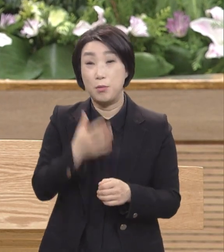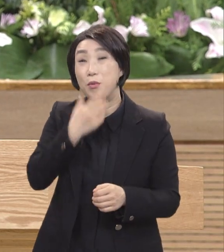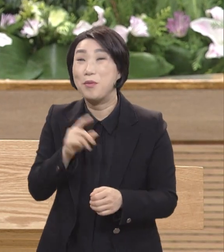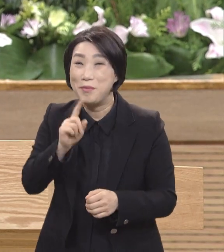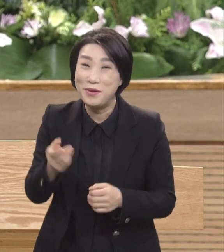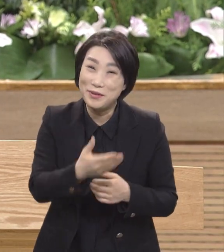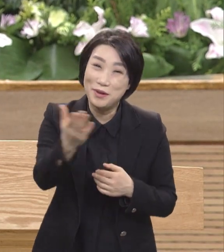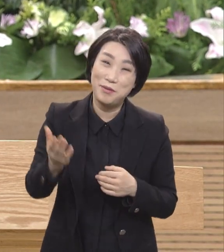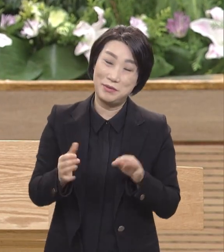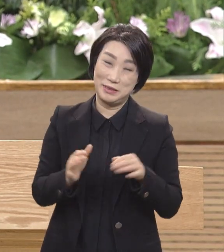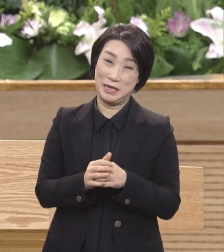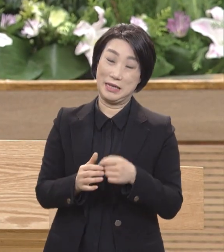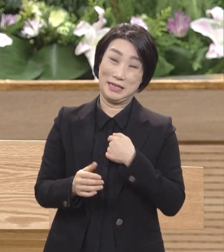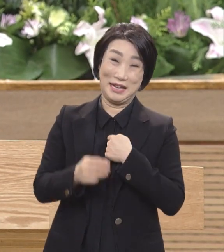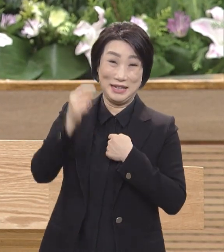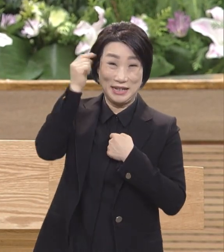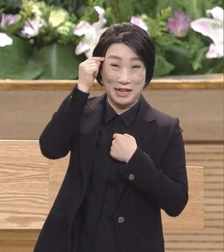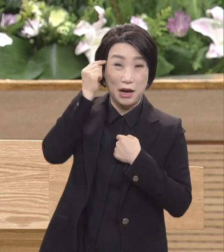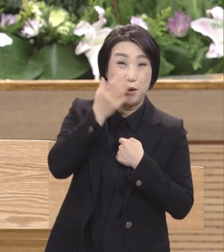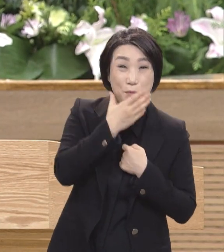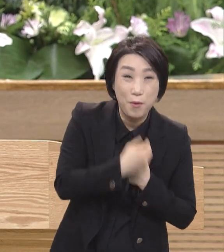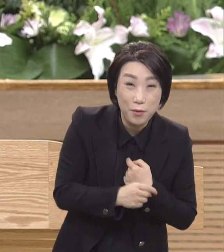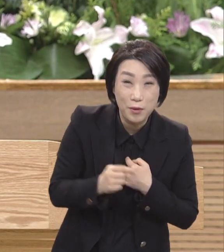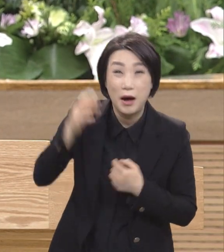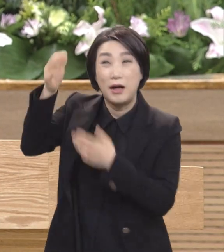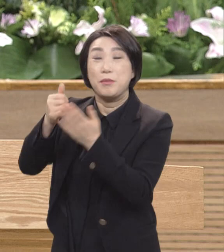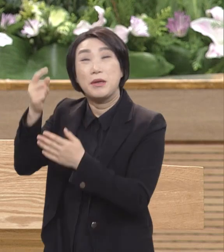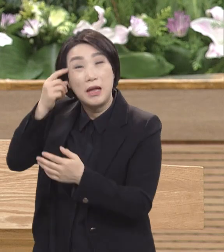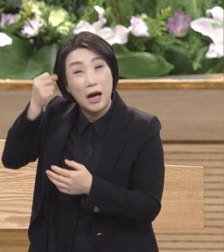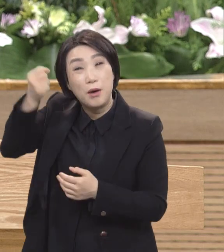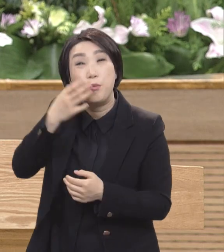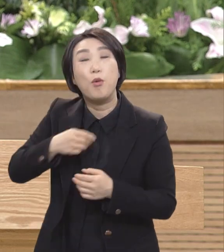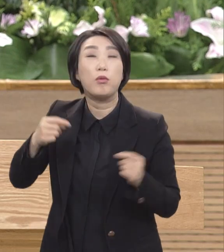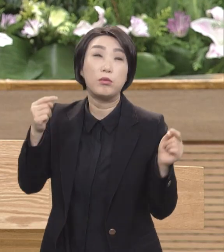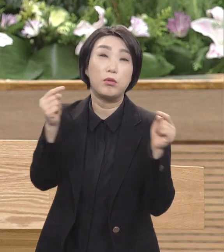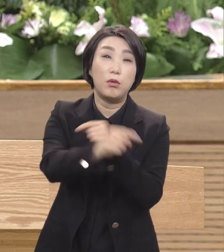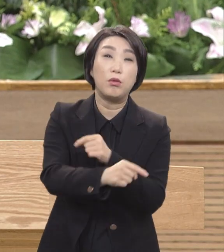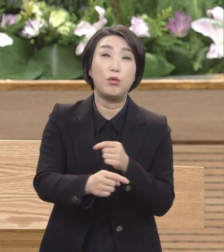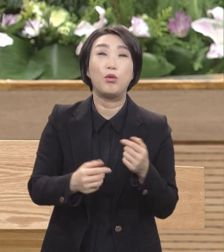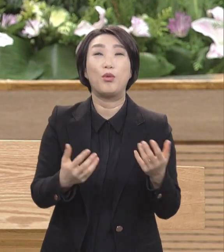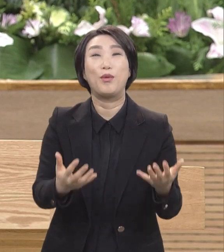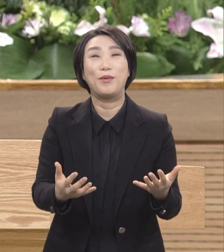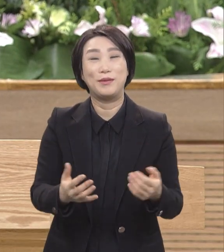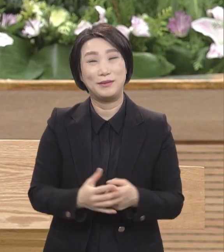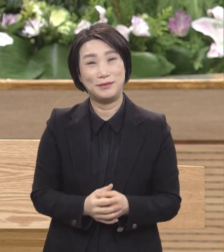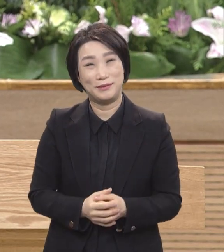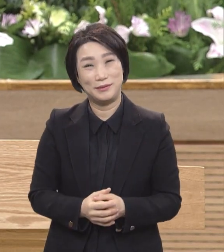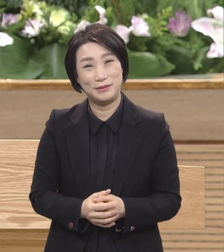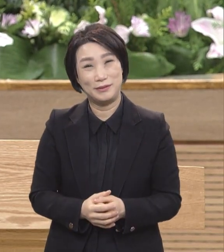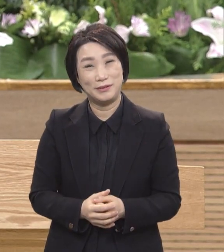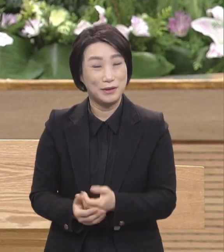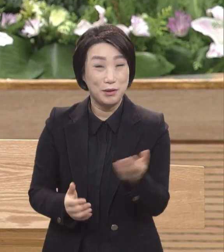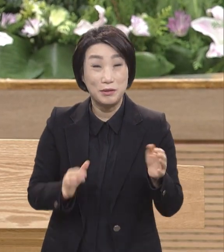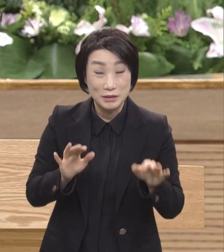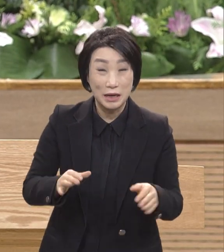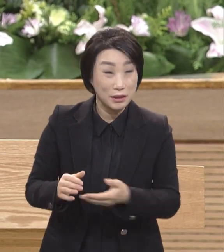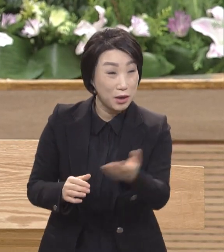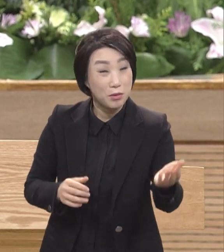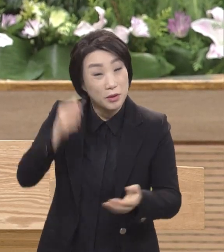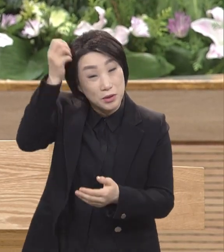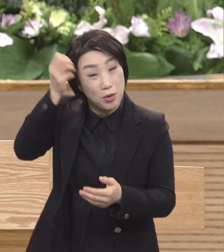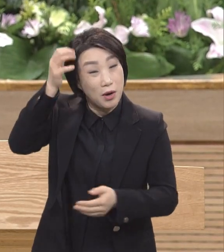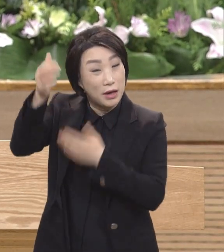것은 내가 생각하는 복과 하나님의 생각하는 복이 다르다 이 말이야. 하나님은 여러분의